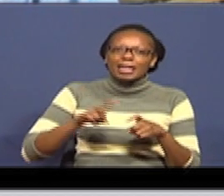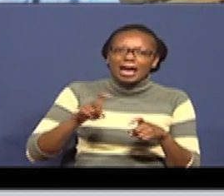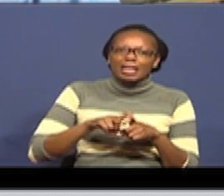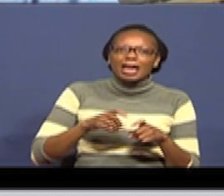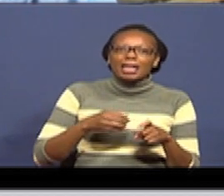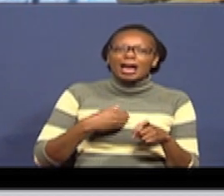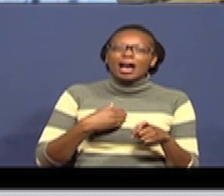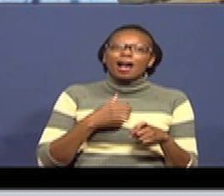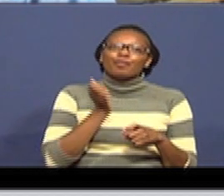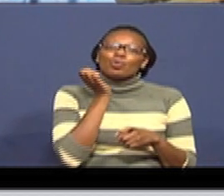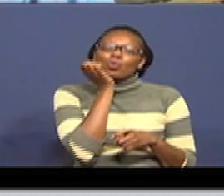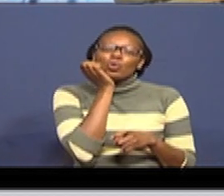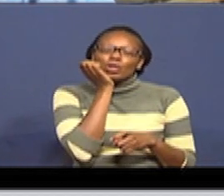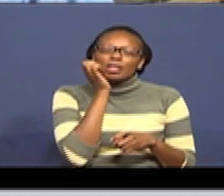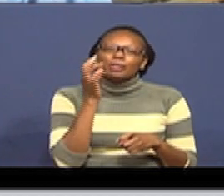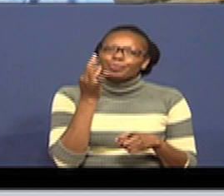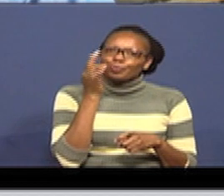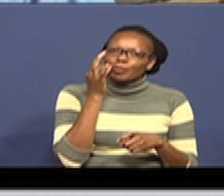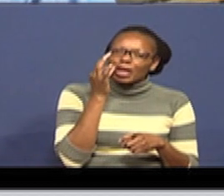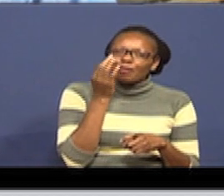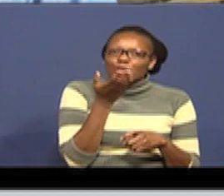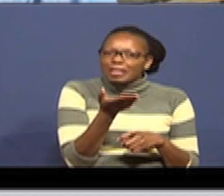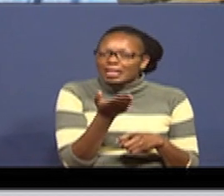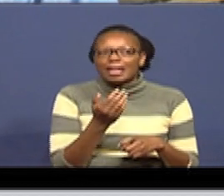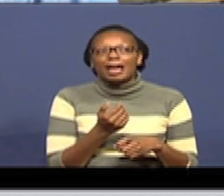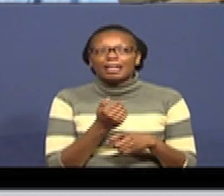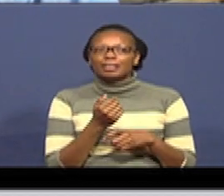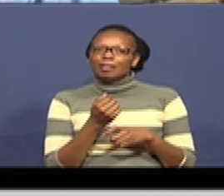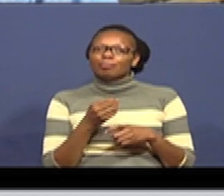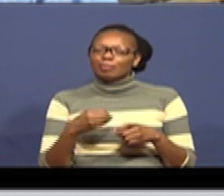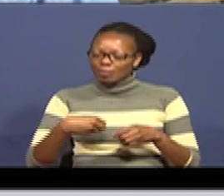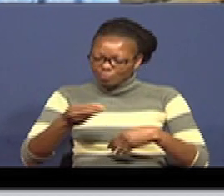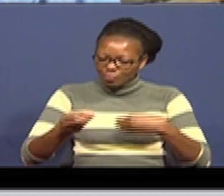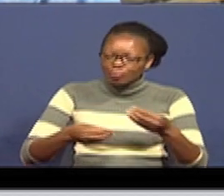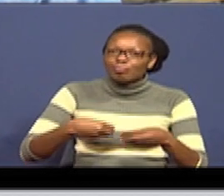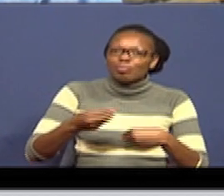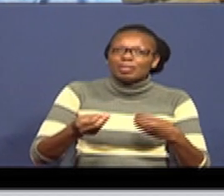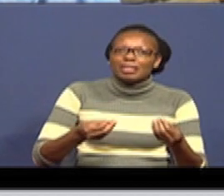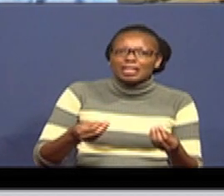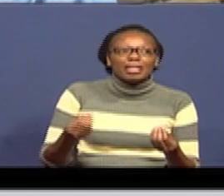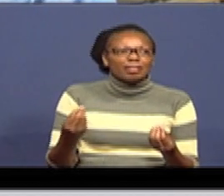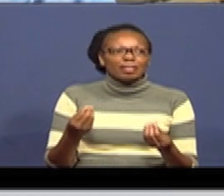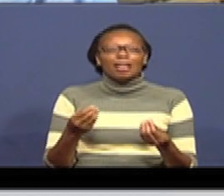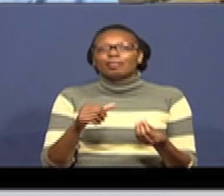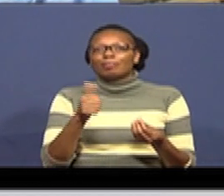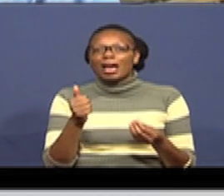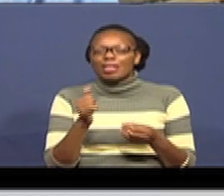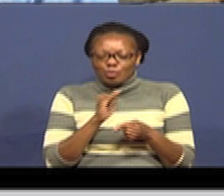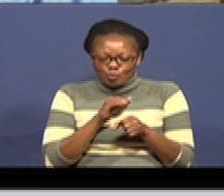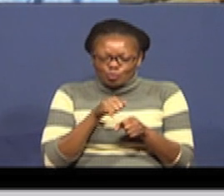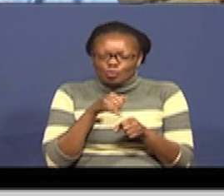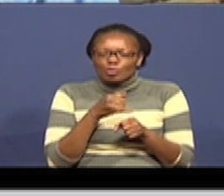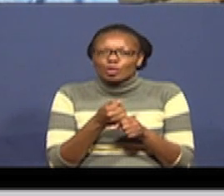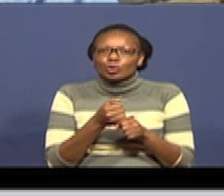mzuri. Kwa wale pia wanaongeza dhamana, kuna wale ambao wanatengeneza yogurt, strawberry yogurt. Wale ambao wanatumia organic natural strawberry